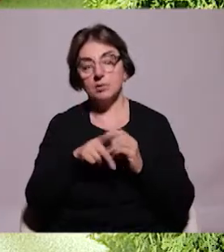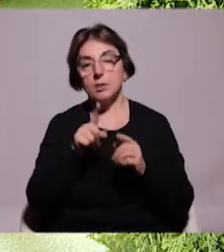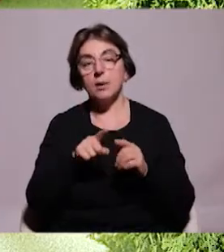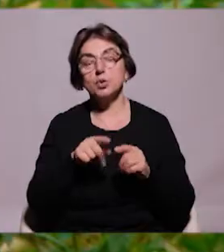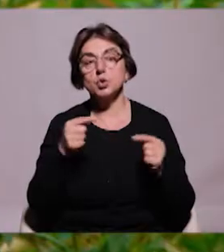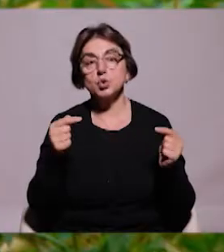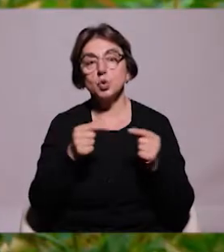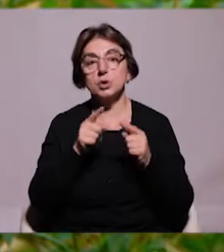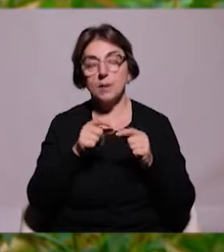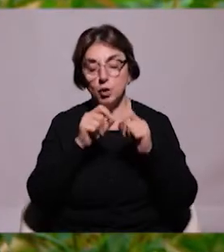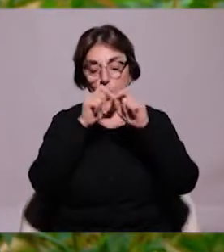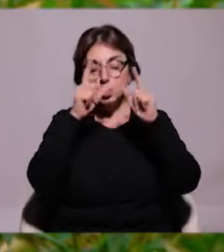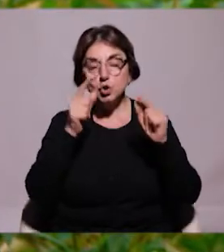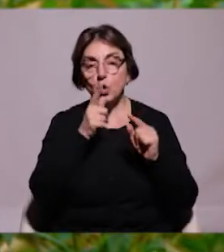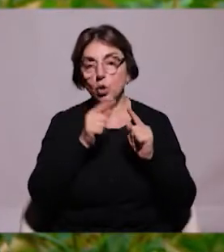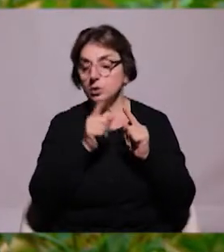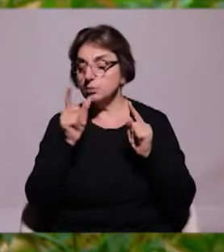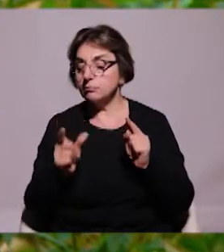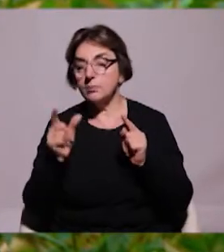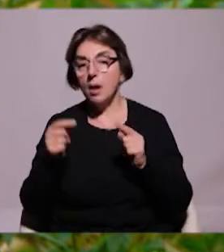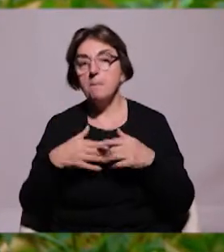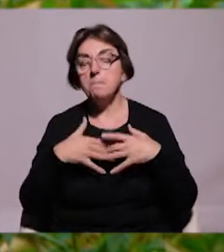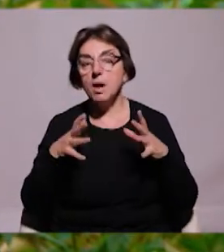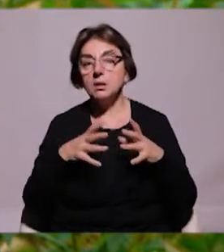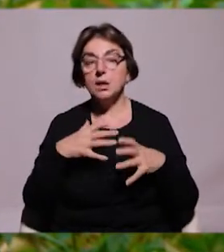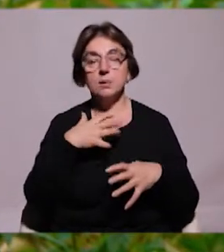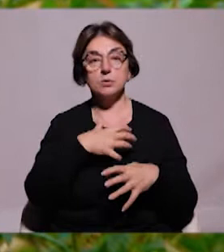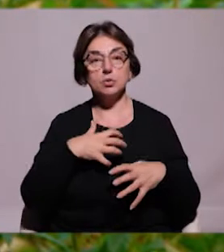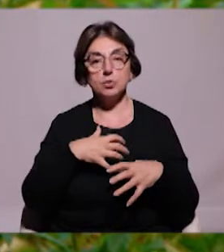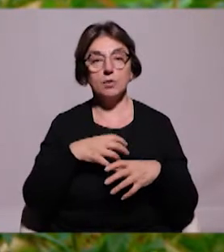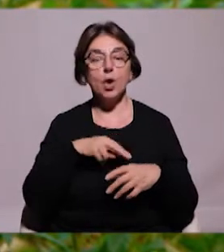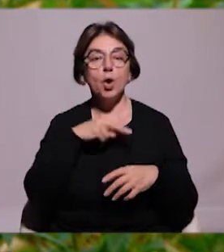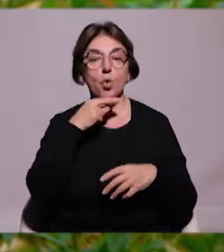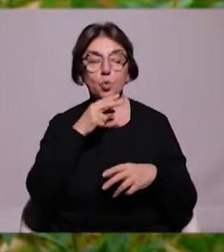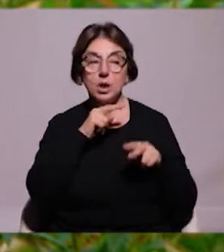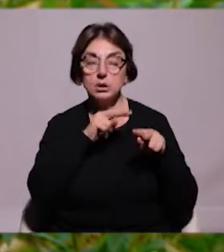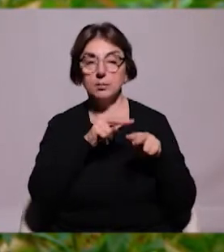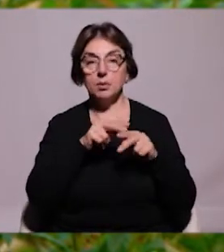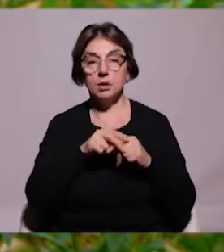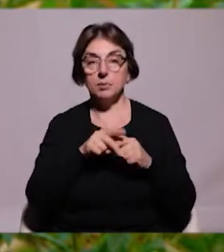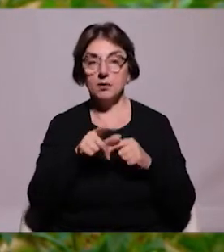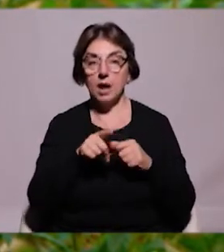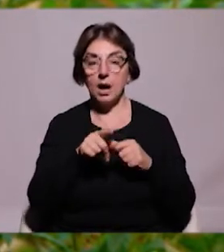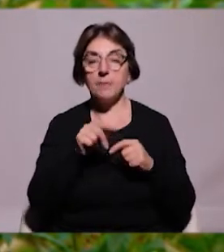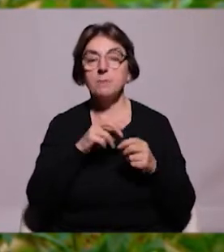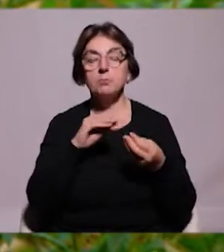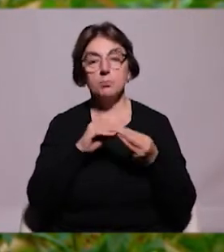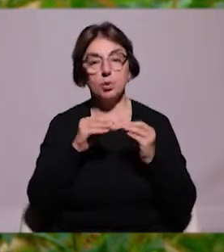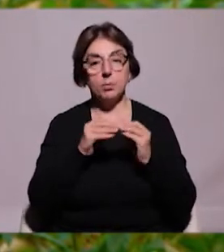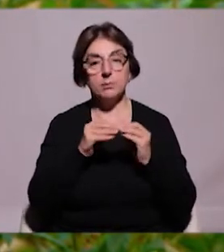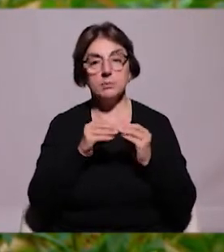ამიტომ სწორედ სასკოლო პერიოდში ეს საფრთხე მეტად მნიშვნელოვანია და ყურადღება მისაქცევია ეს ამ